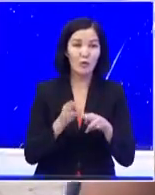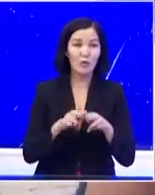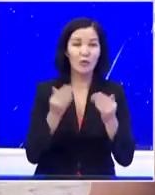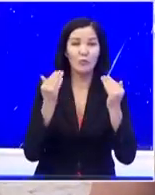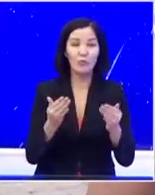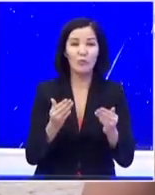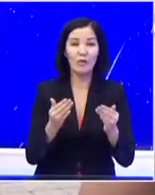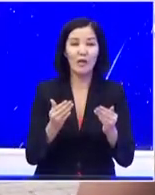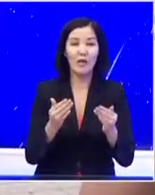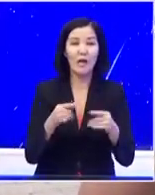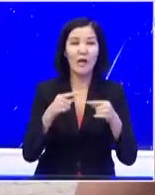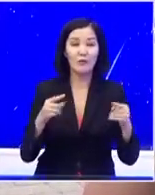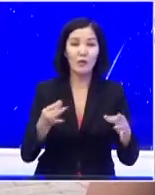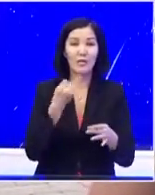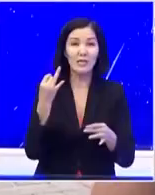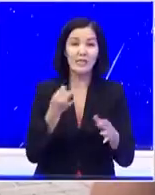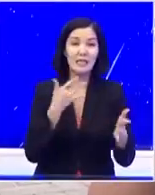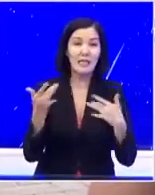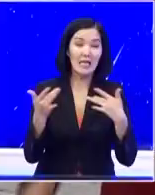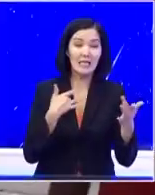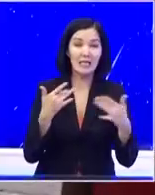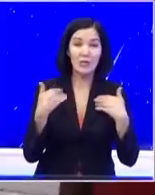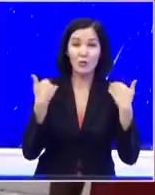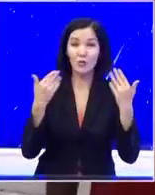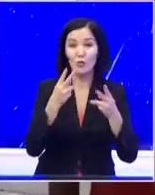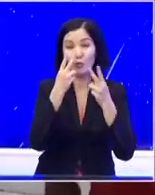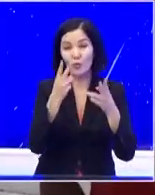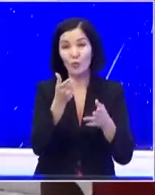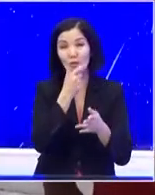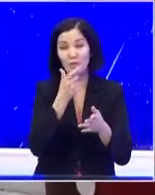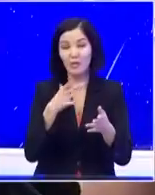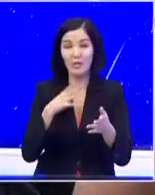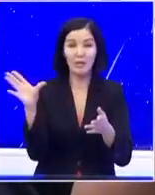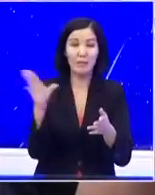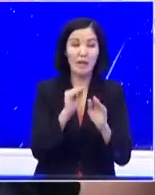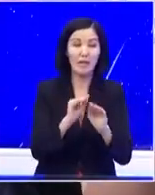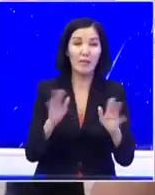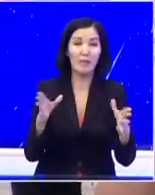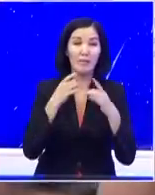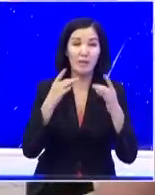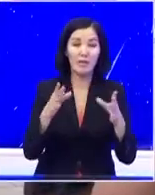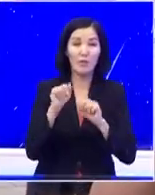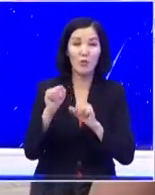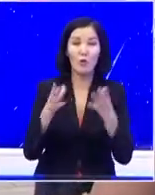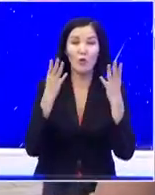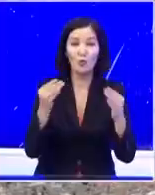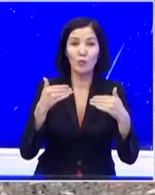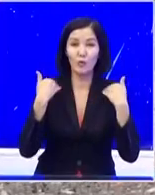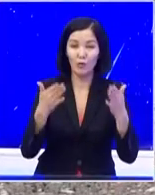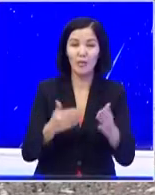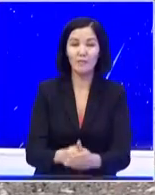бізге осындай аниматорлар келіп, концерт беріп, көңіл-күйімізді көтерді. Барлық балаларды балалар қорғау күнімен